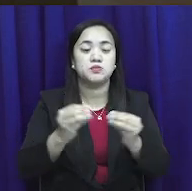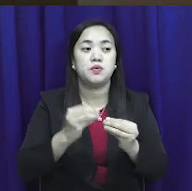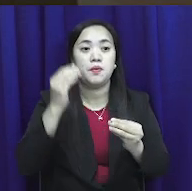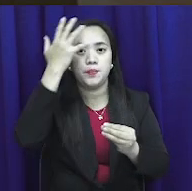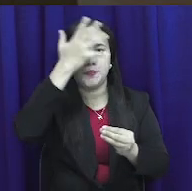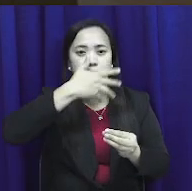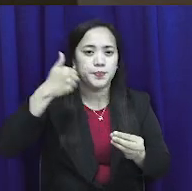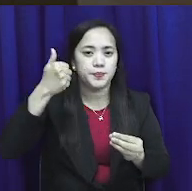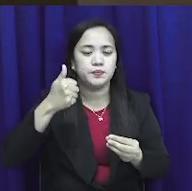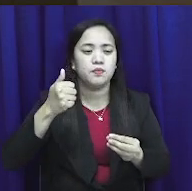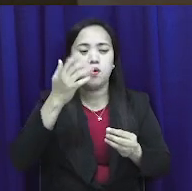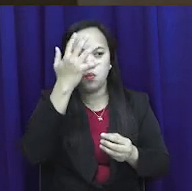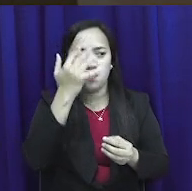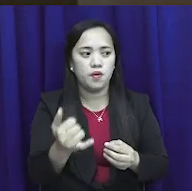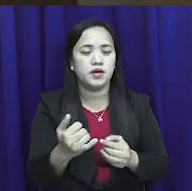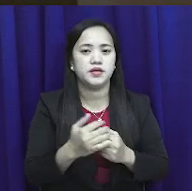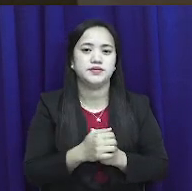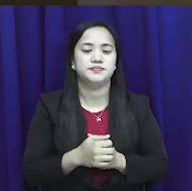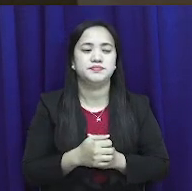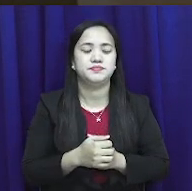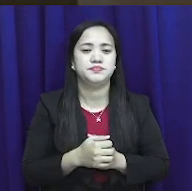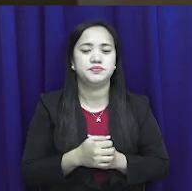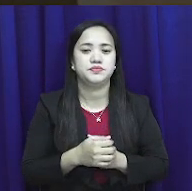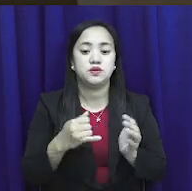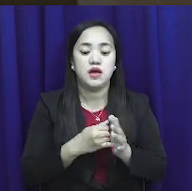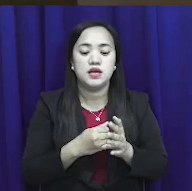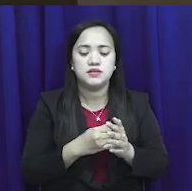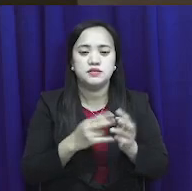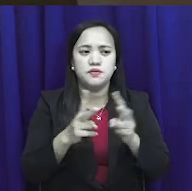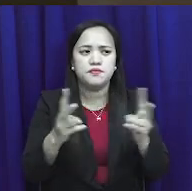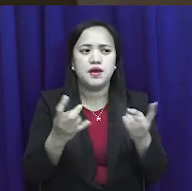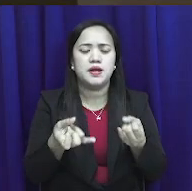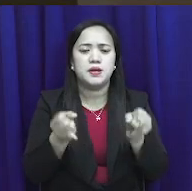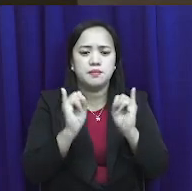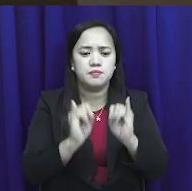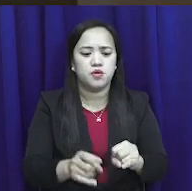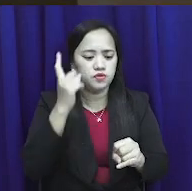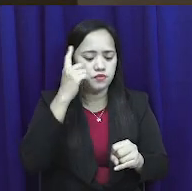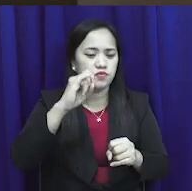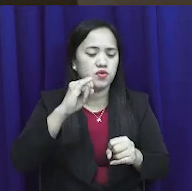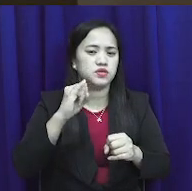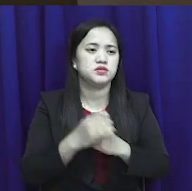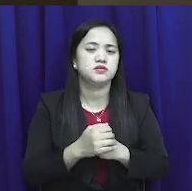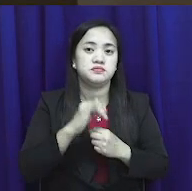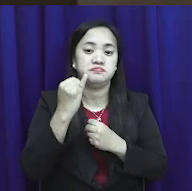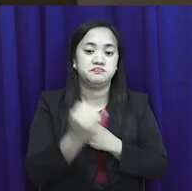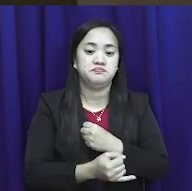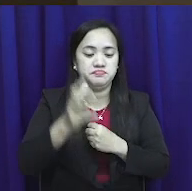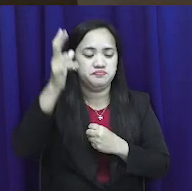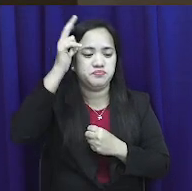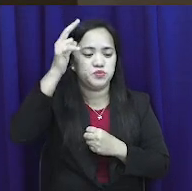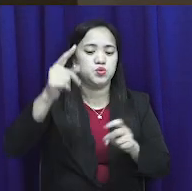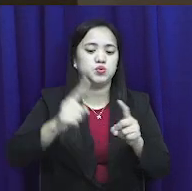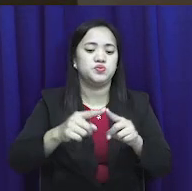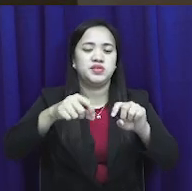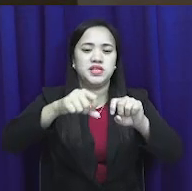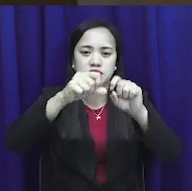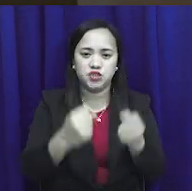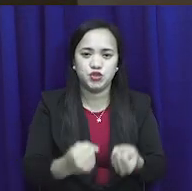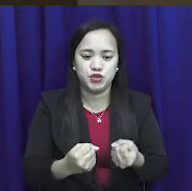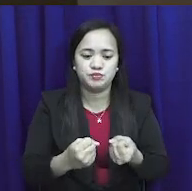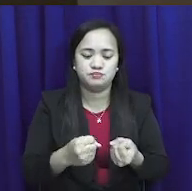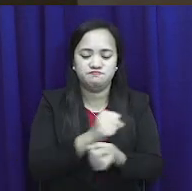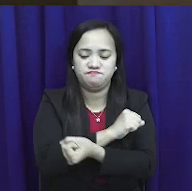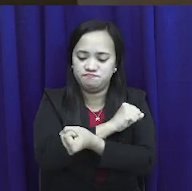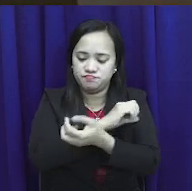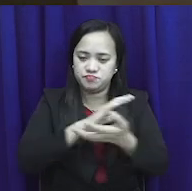reason why why it's very inviting for Satan to destroy the marriages Yeah